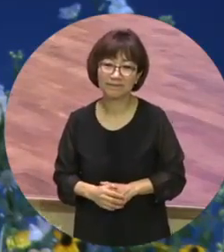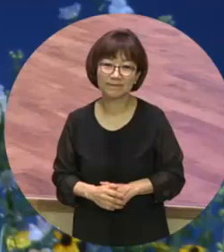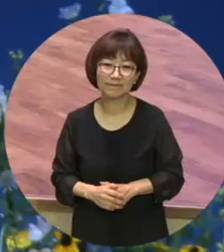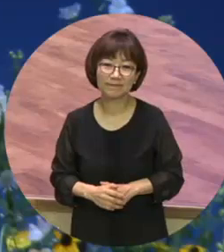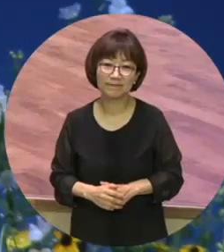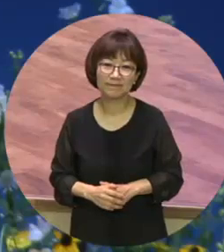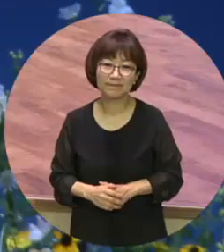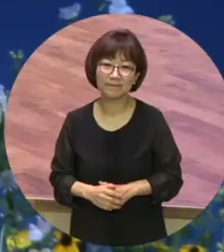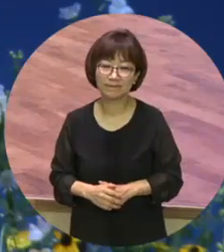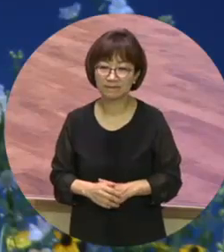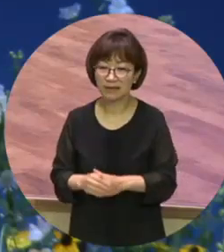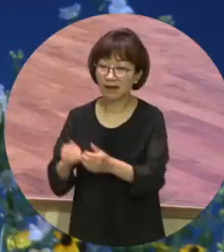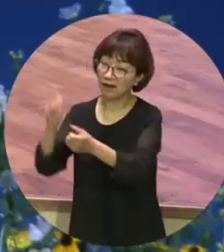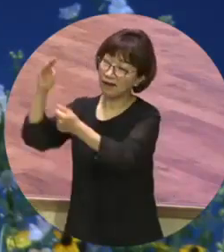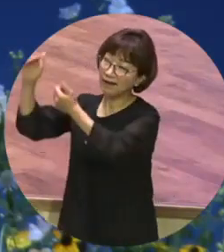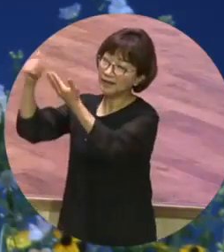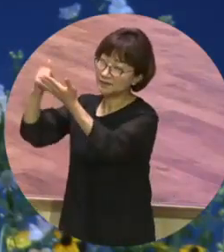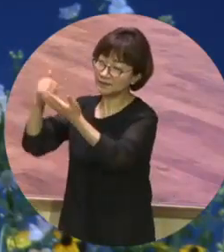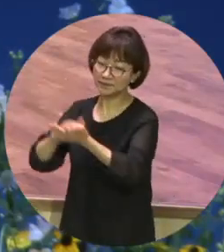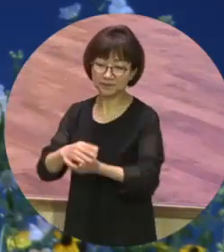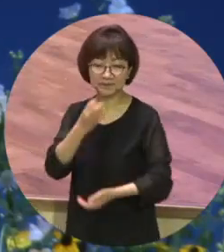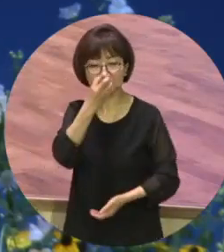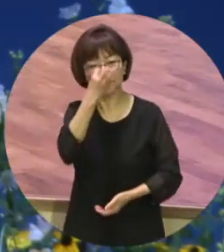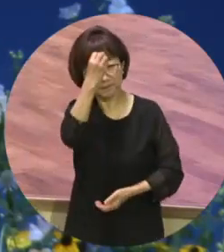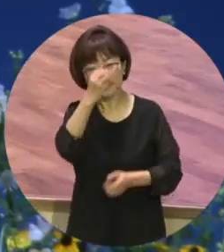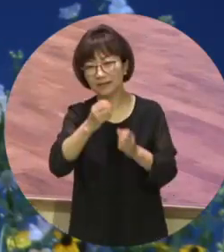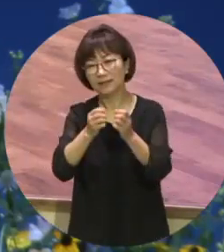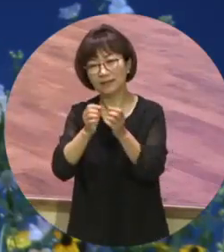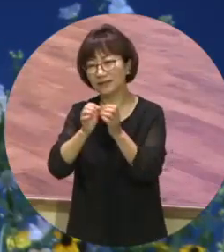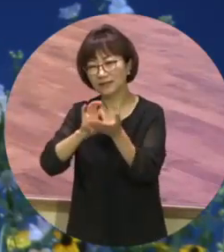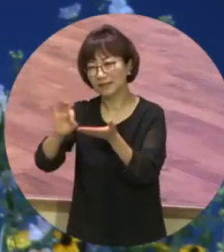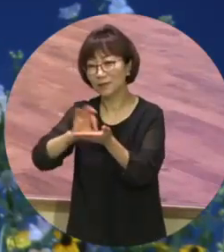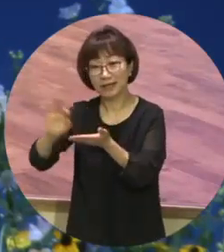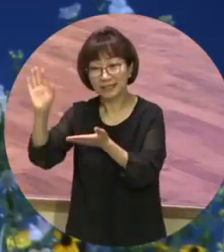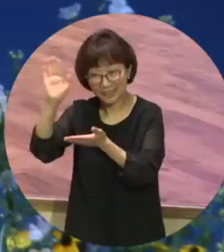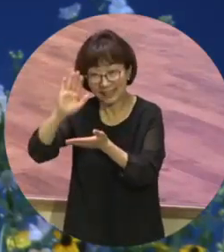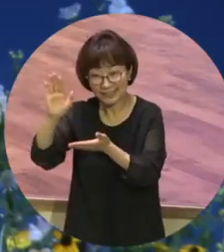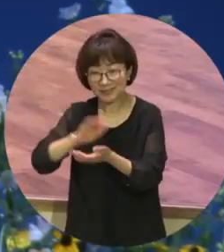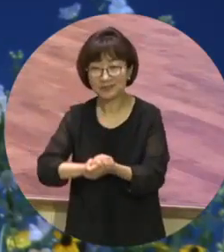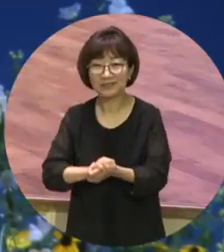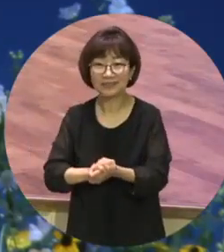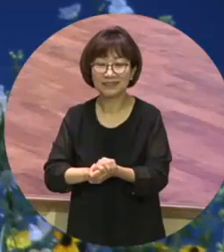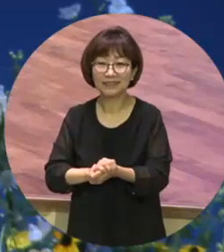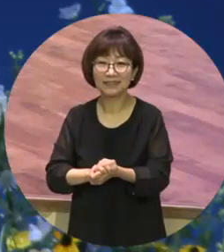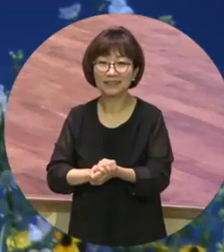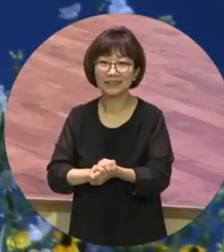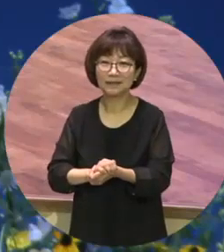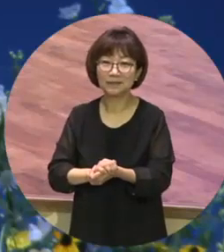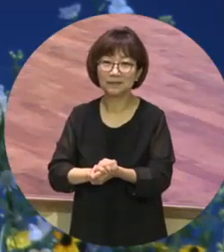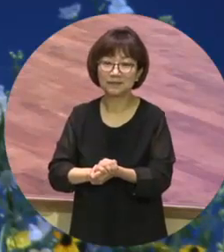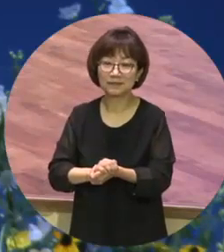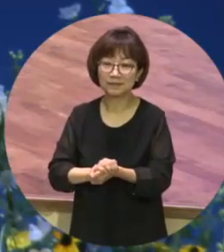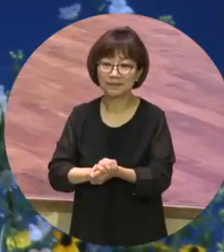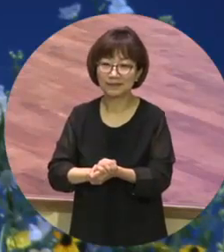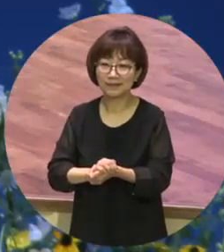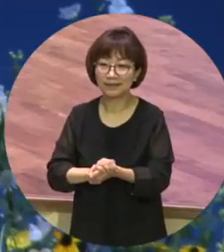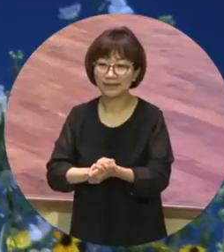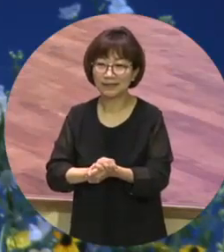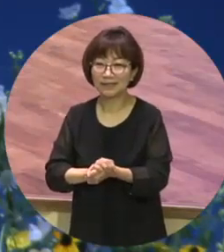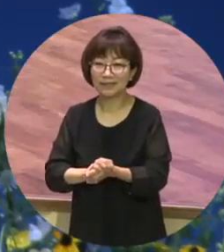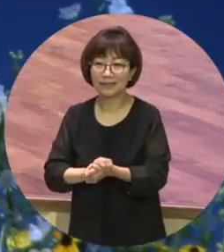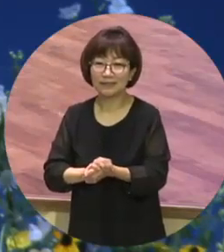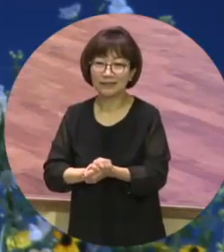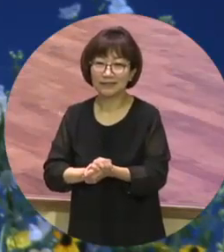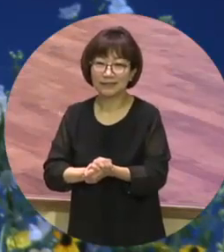하나님 그런 사람 서지 않습니다. 그런 분이 변화되어서 다 내려놓고 갈라디아 2장 20절 되면